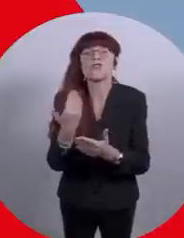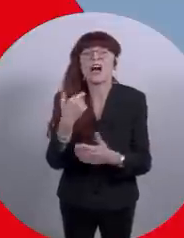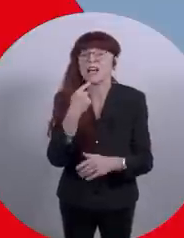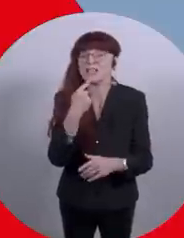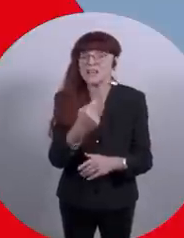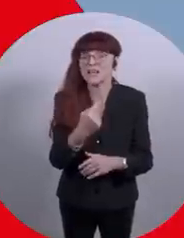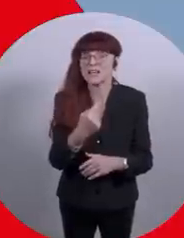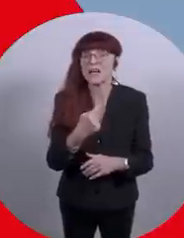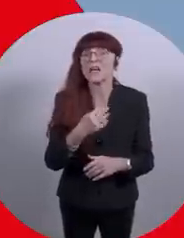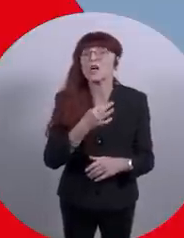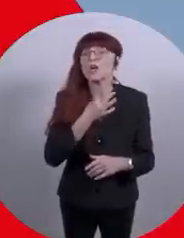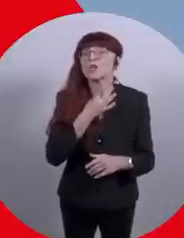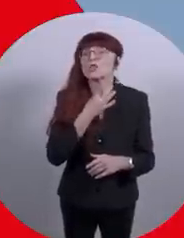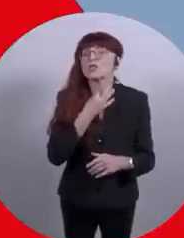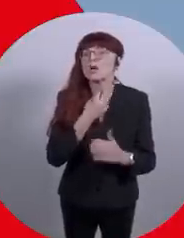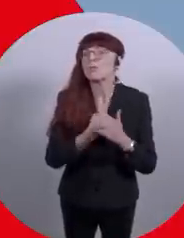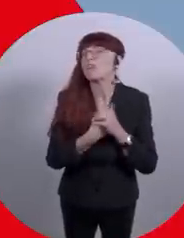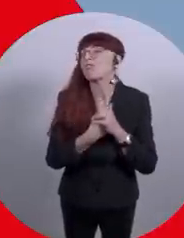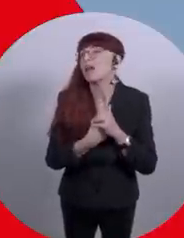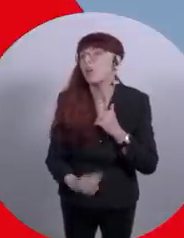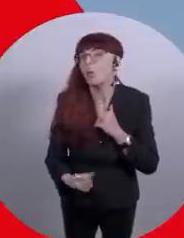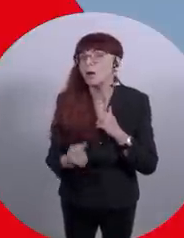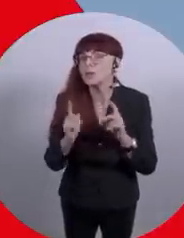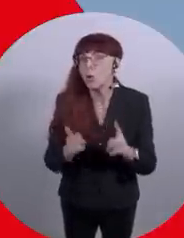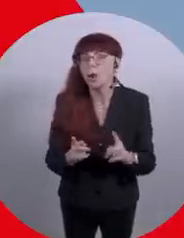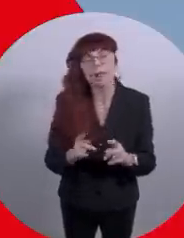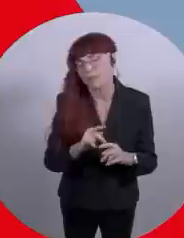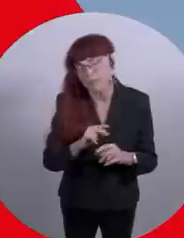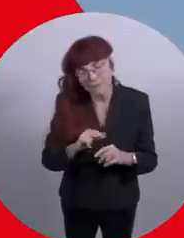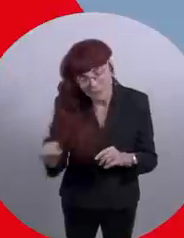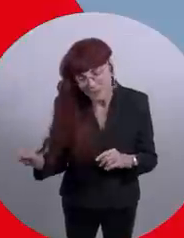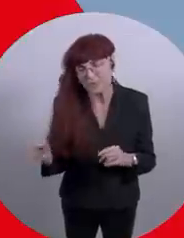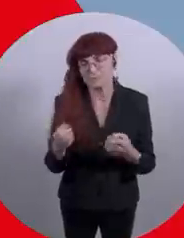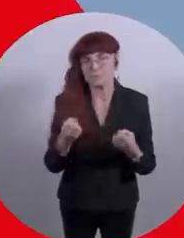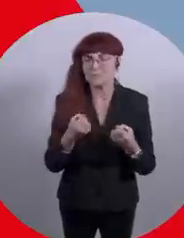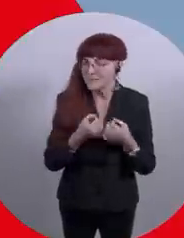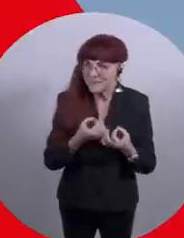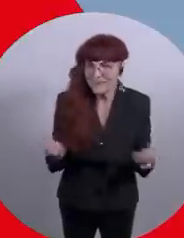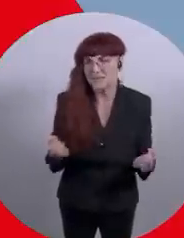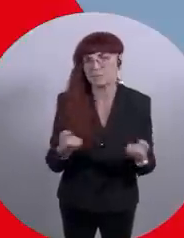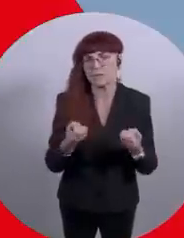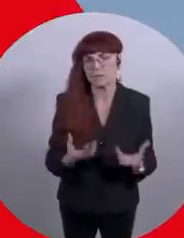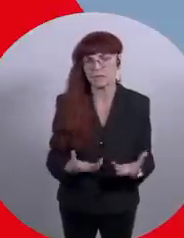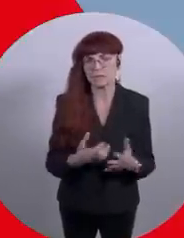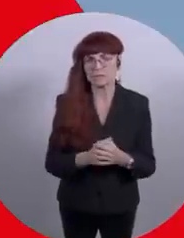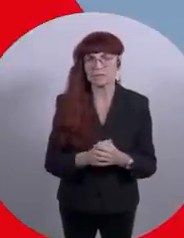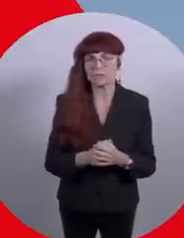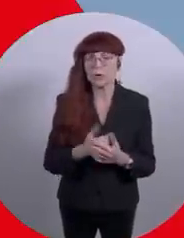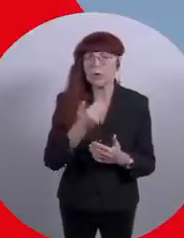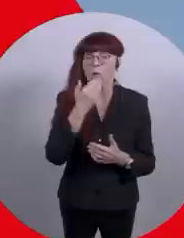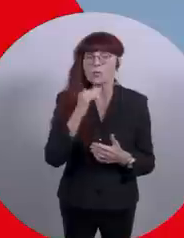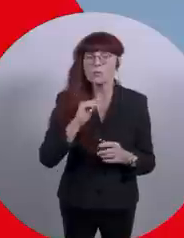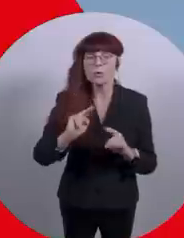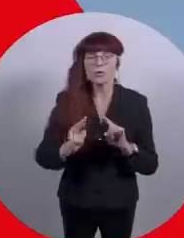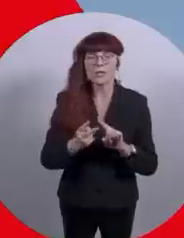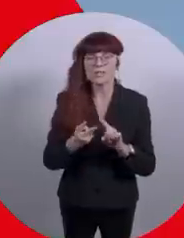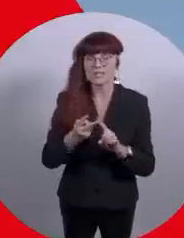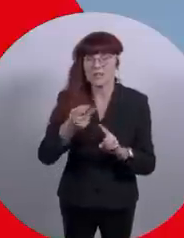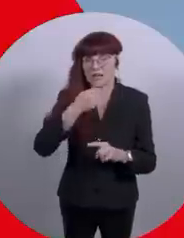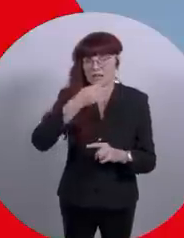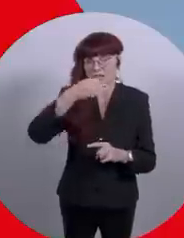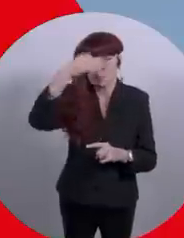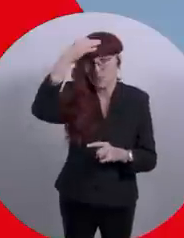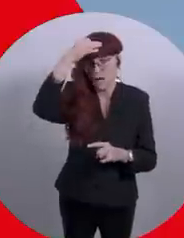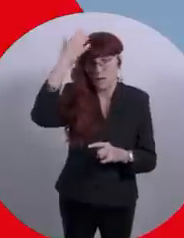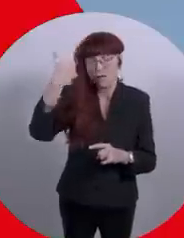verloren gehen wird und ich möchte schließen mit einem zweiten Bild das in